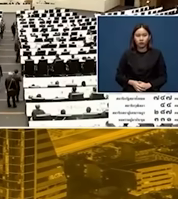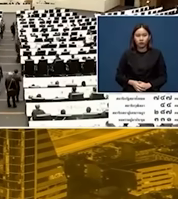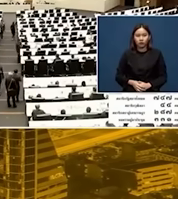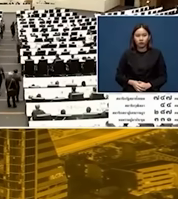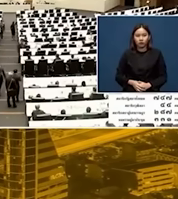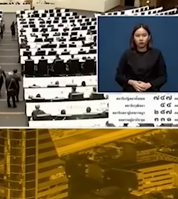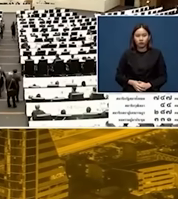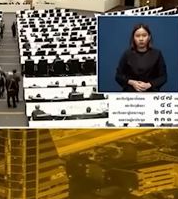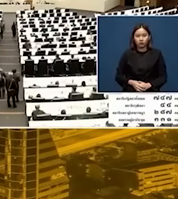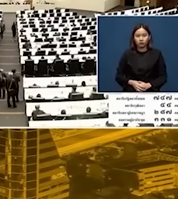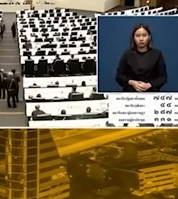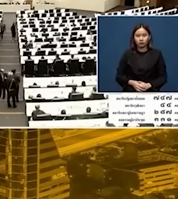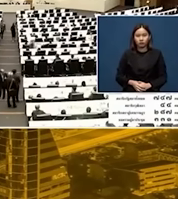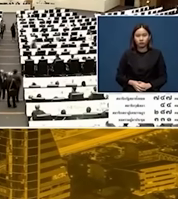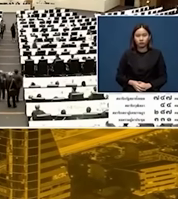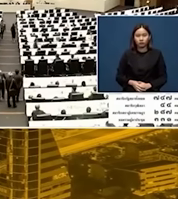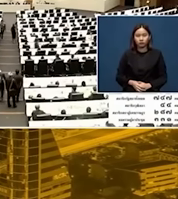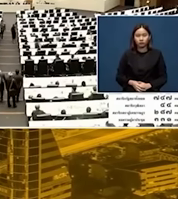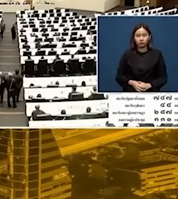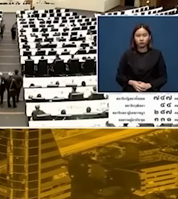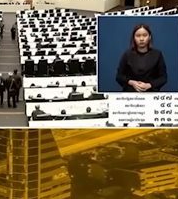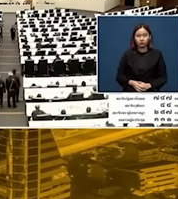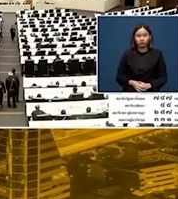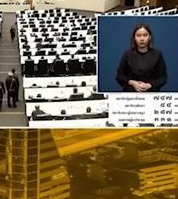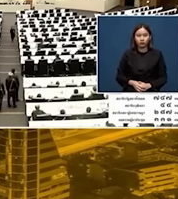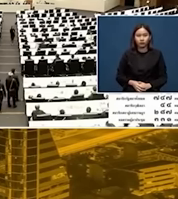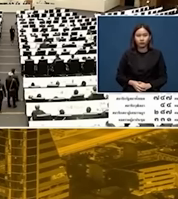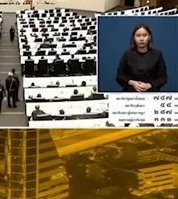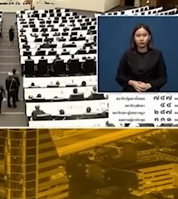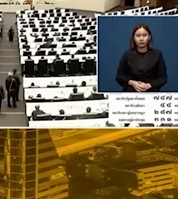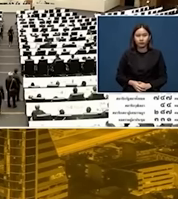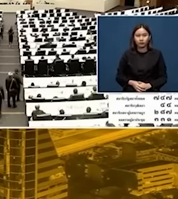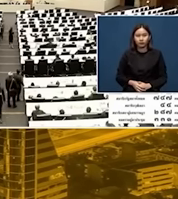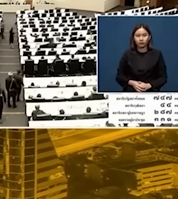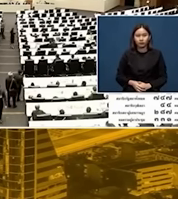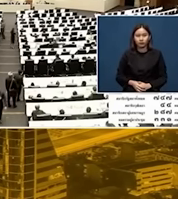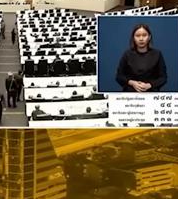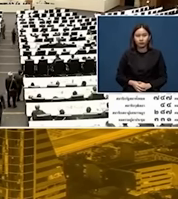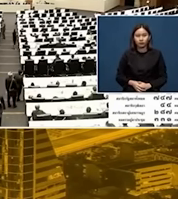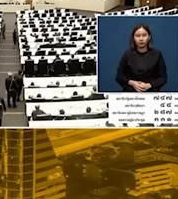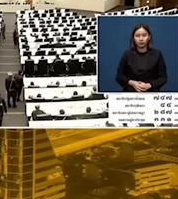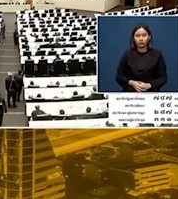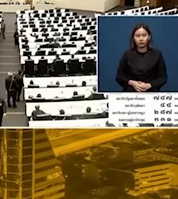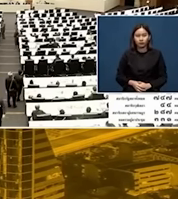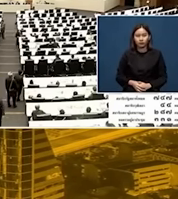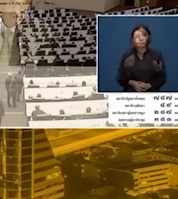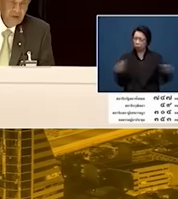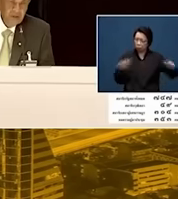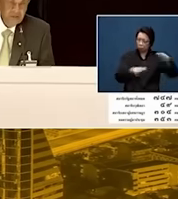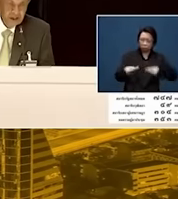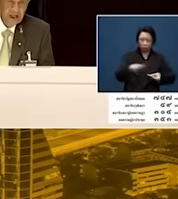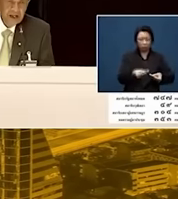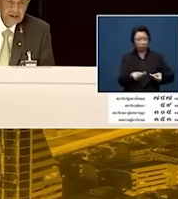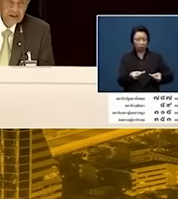งก็ได้ก็เลยเถียงกันไปเถียงกันมาท่านมนอก็เลยบอกว่าเอางี้โหวตกันแล้วกันว่าเสนอโหวตไม่ใช่โหวตนายกนะ